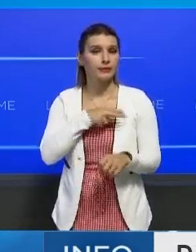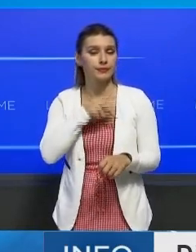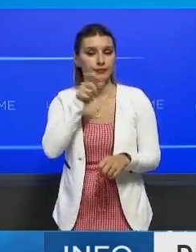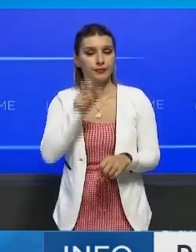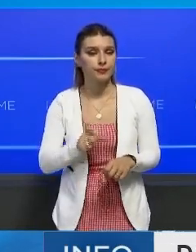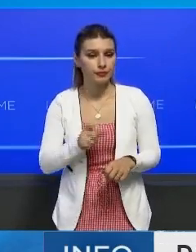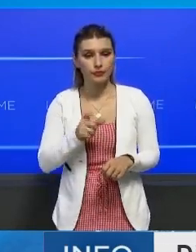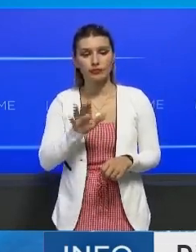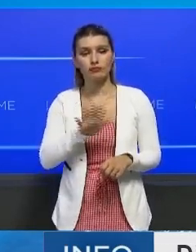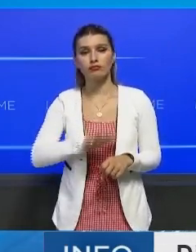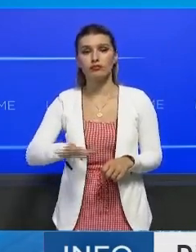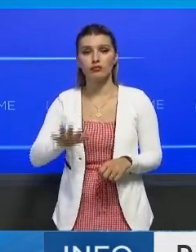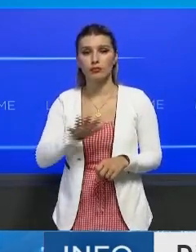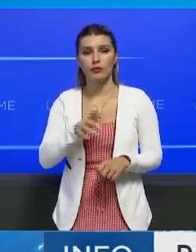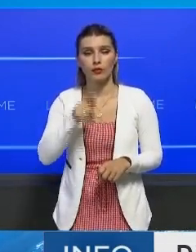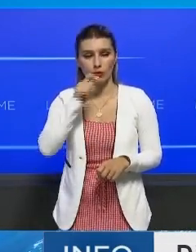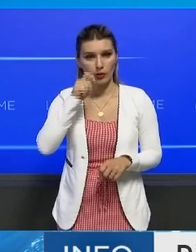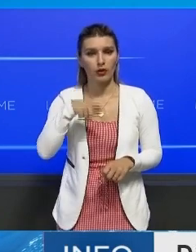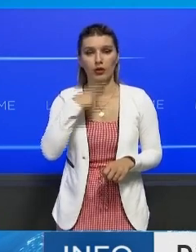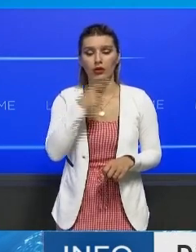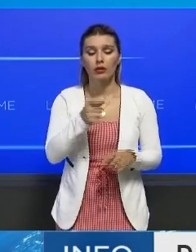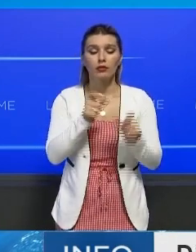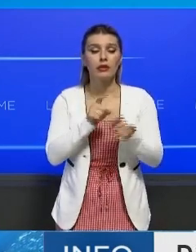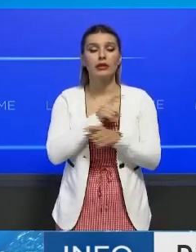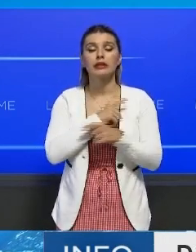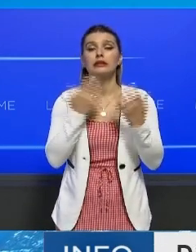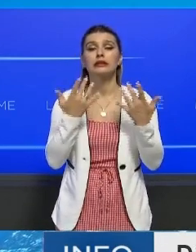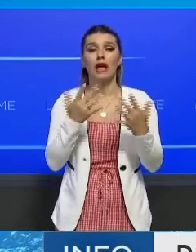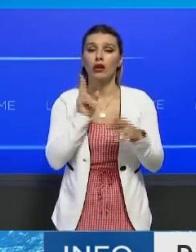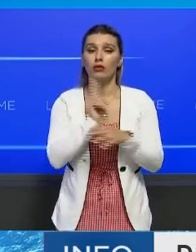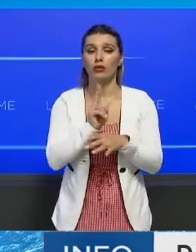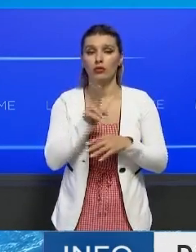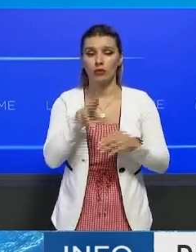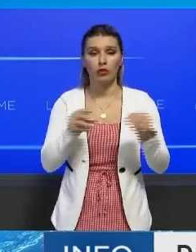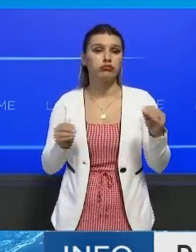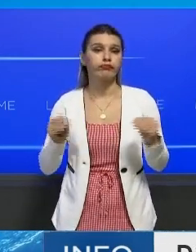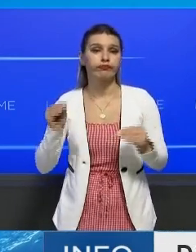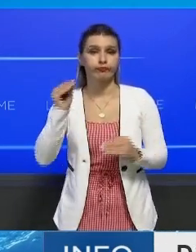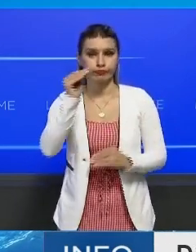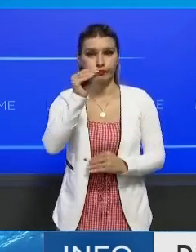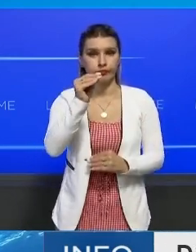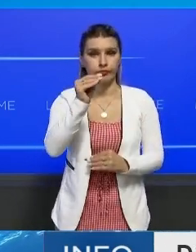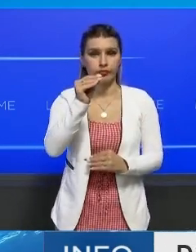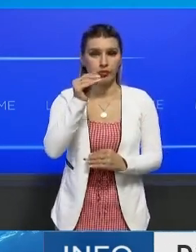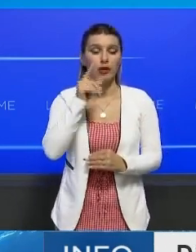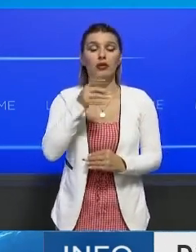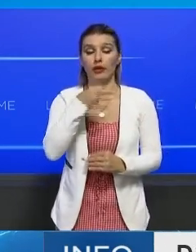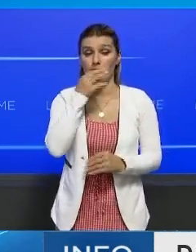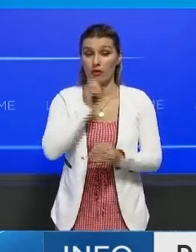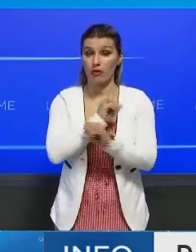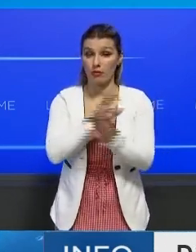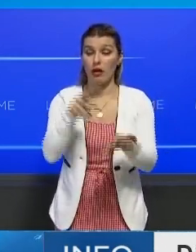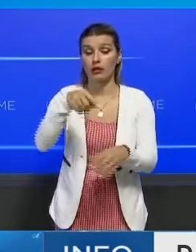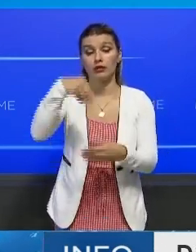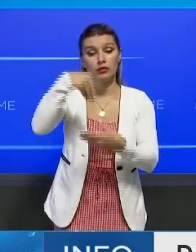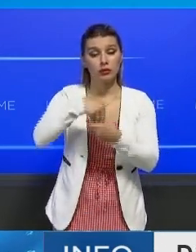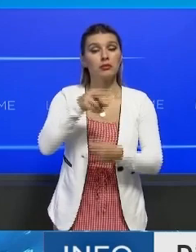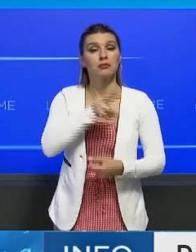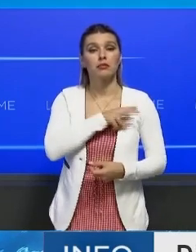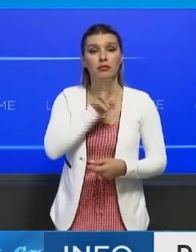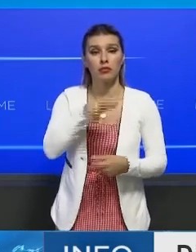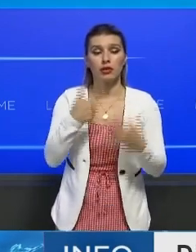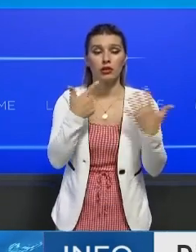Republikës Popullore të Donetskut, ka thënë se numri i viktimave mund të rritet. Zyrtarët kanë njoftuar se në këtë incident janë